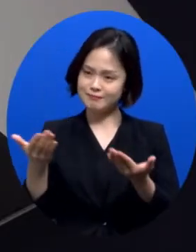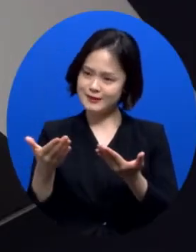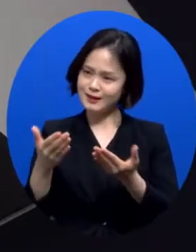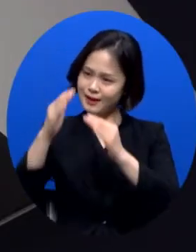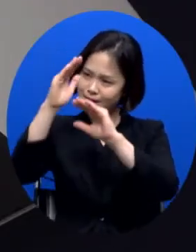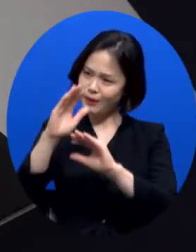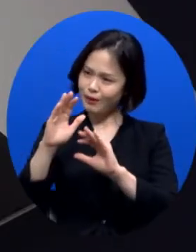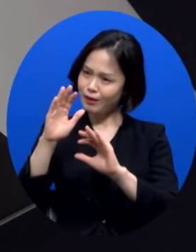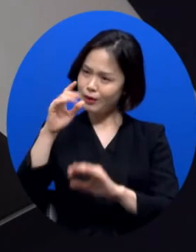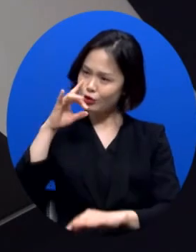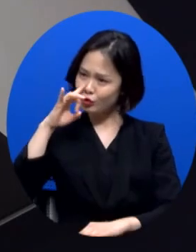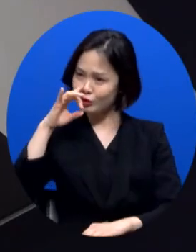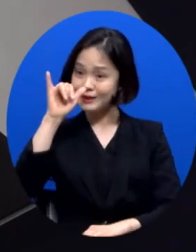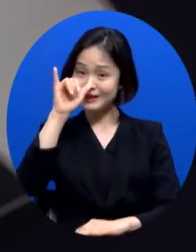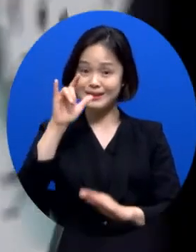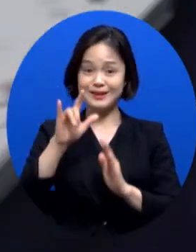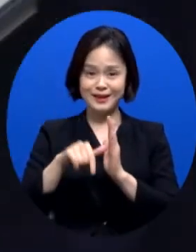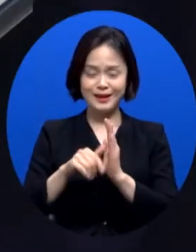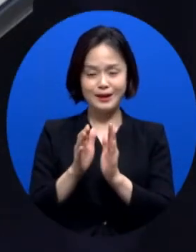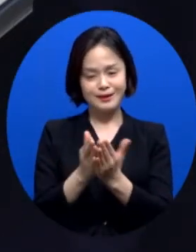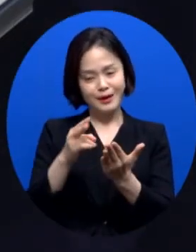분들이 참고할 만한 책입니다.